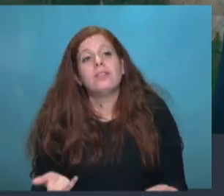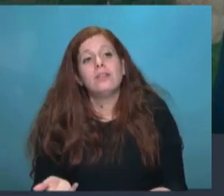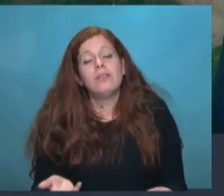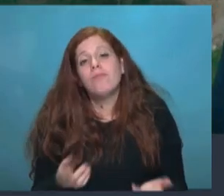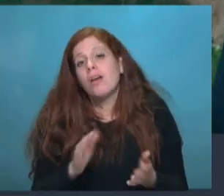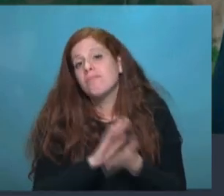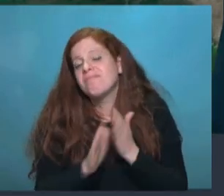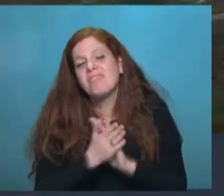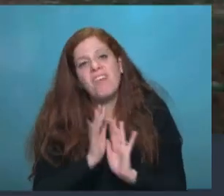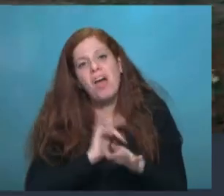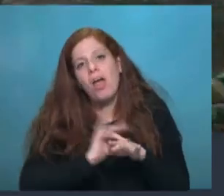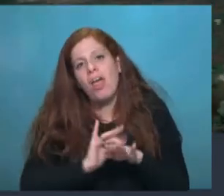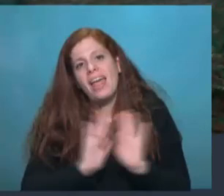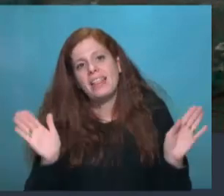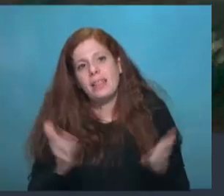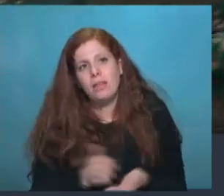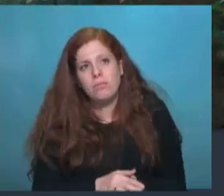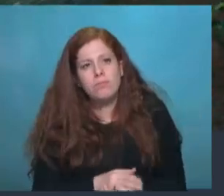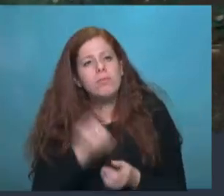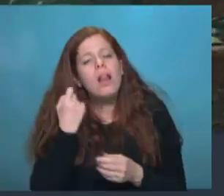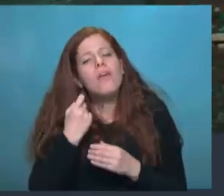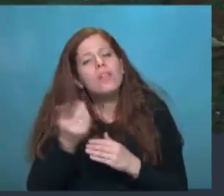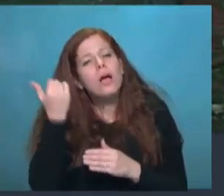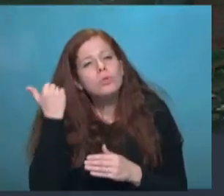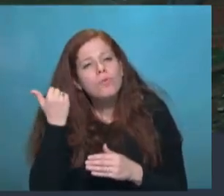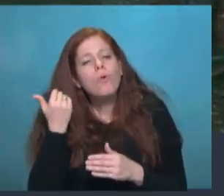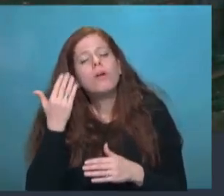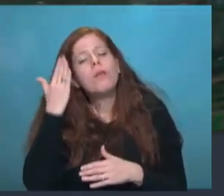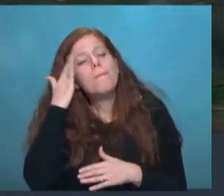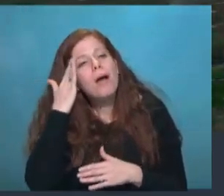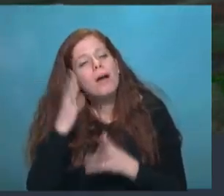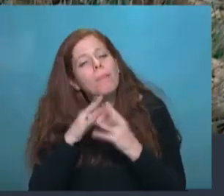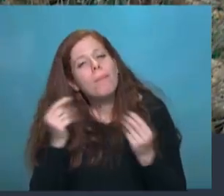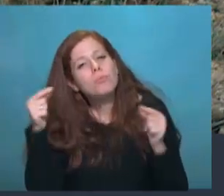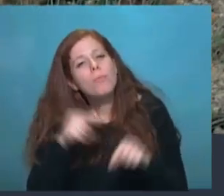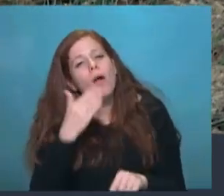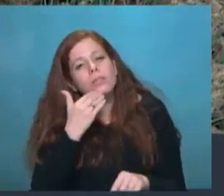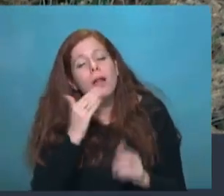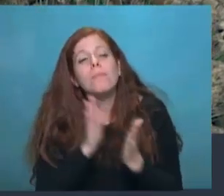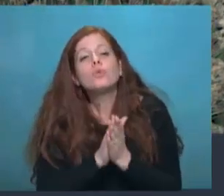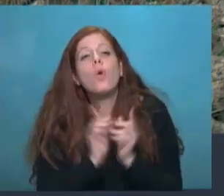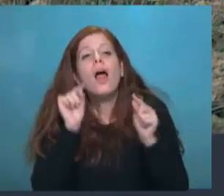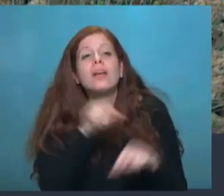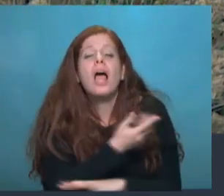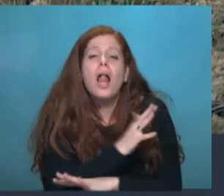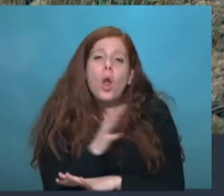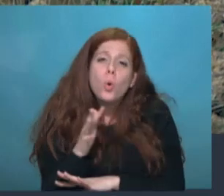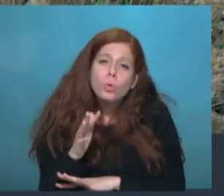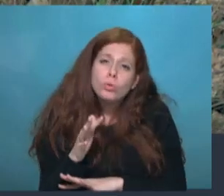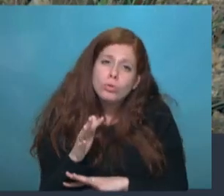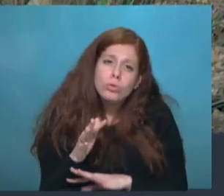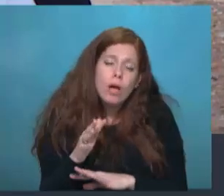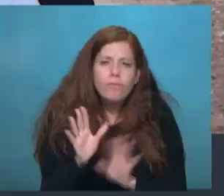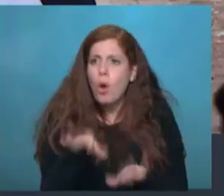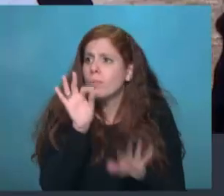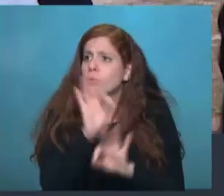וזה לא קיים יותר. לפני שבועות אחדים, מכרים יפנים שבאו לישראל ביקשו להגיע לחורשת סוגיארה ולא מצאו